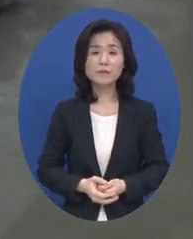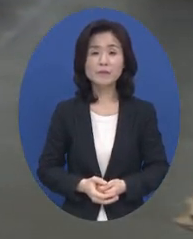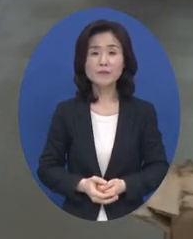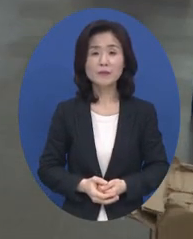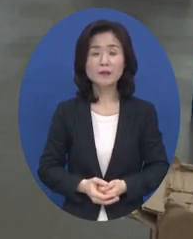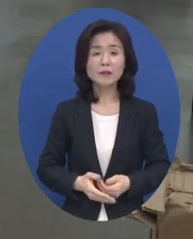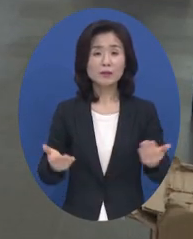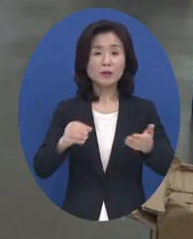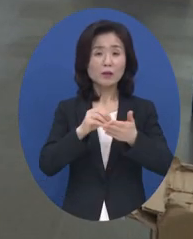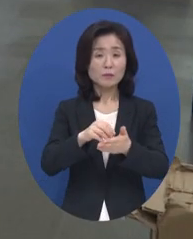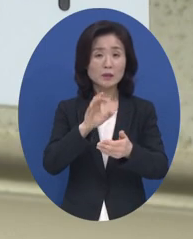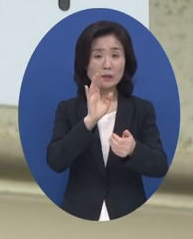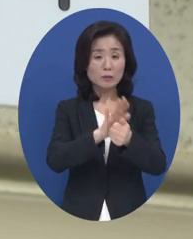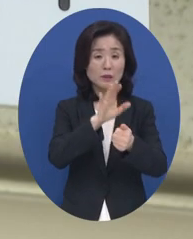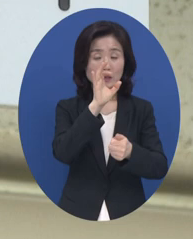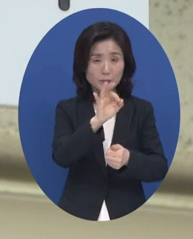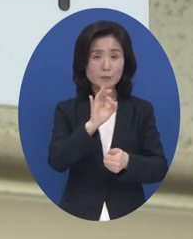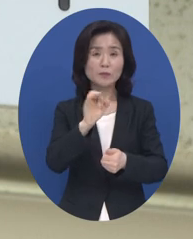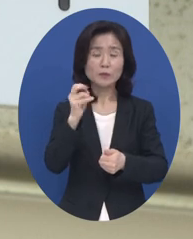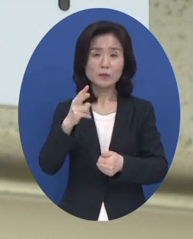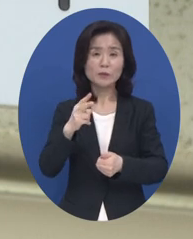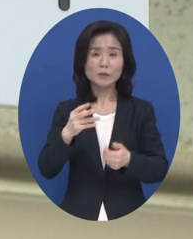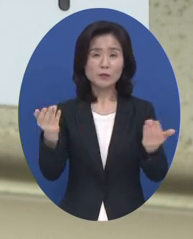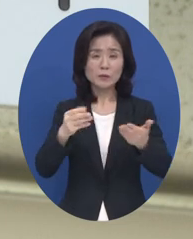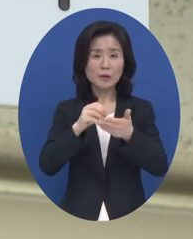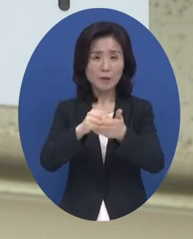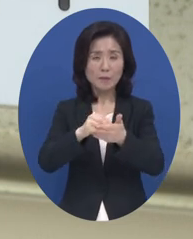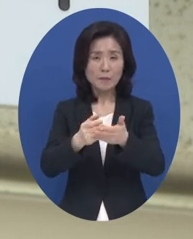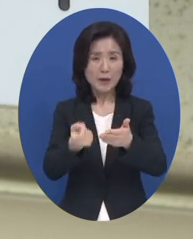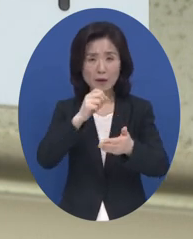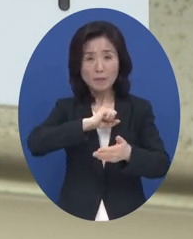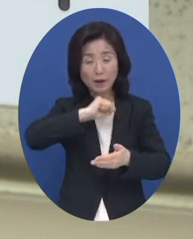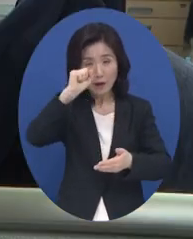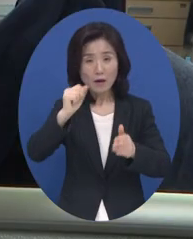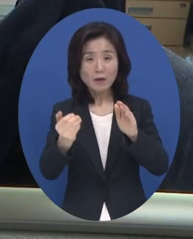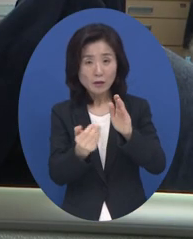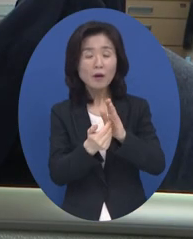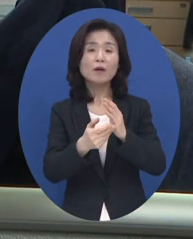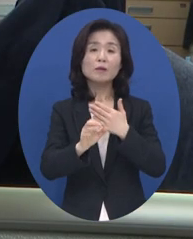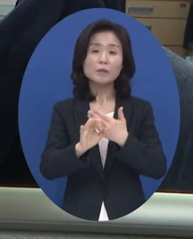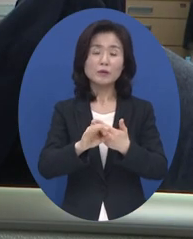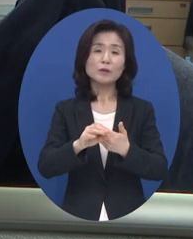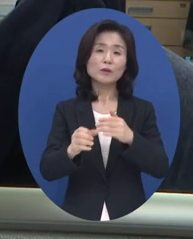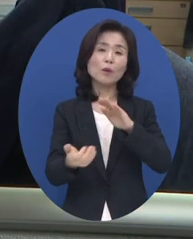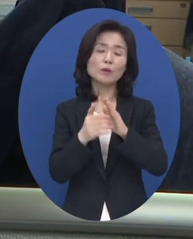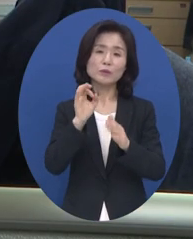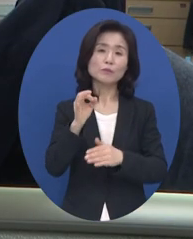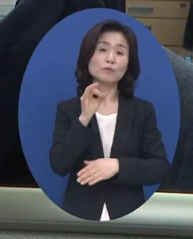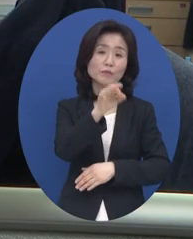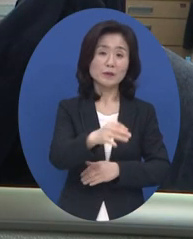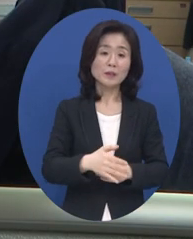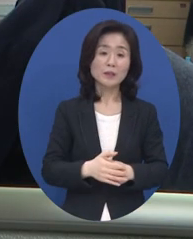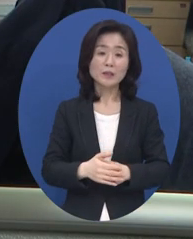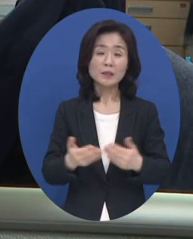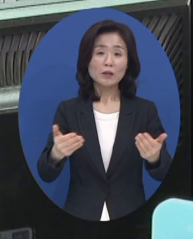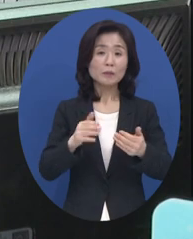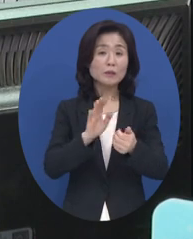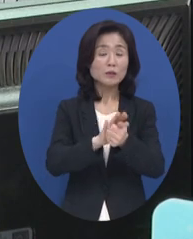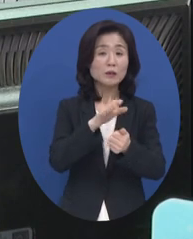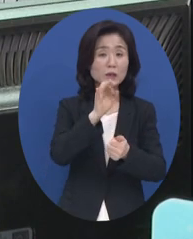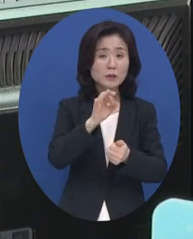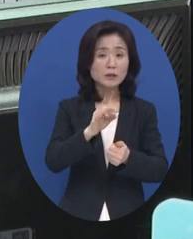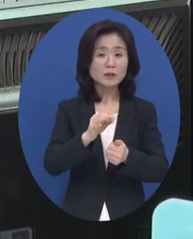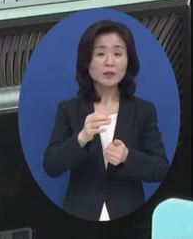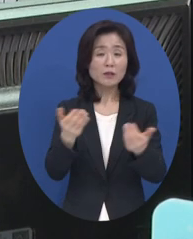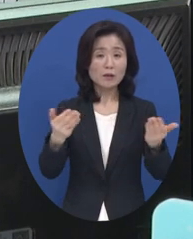먼저 취업지원금과 조기에 취창업에 성공하면 성공금도 줍니다. 경기 여성취업지원금은 경력단절